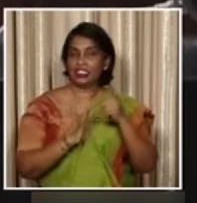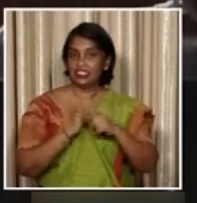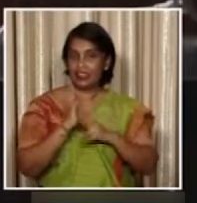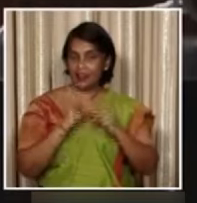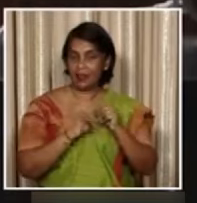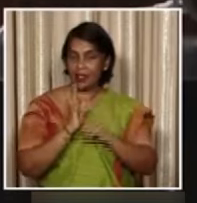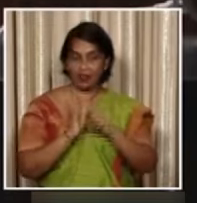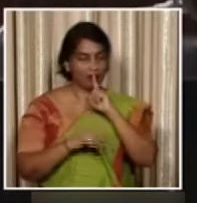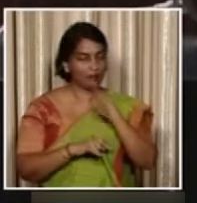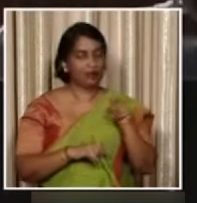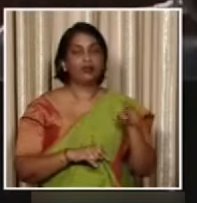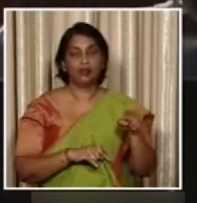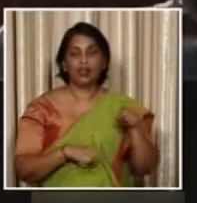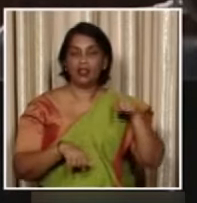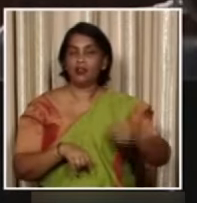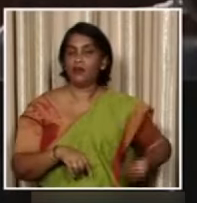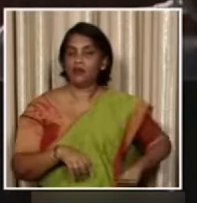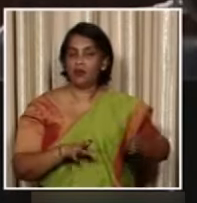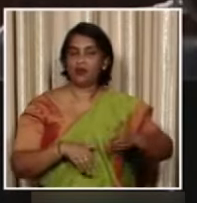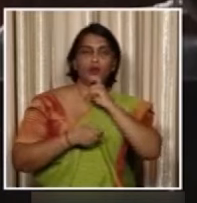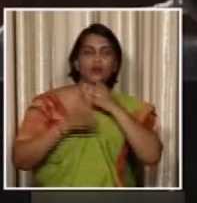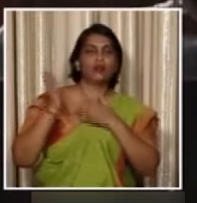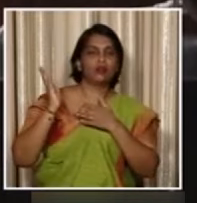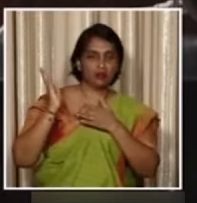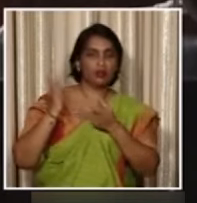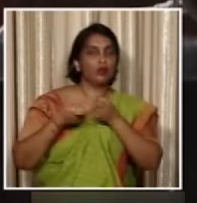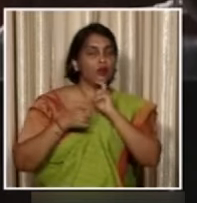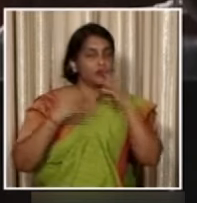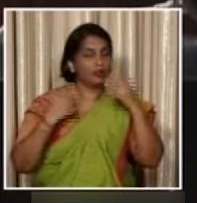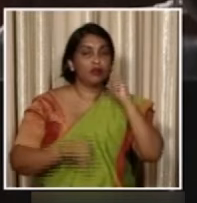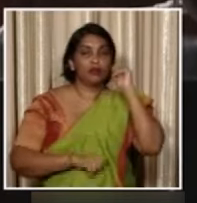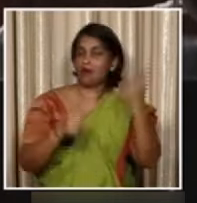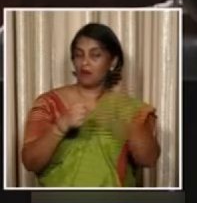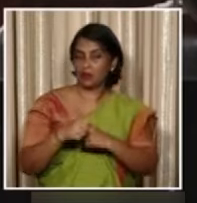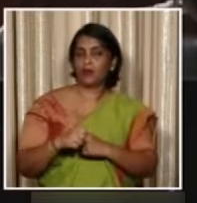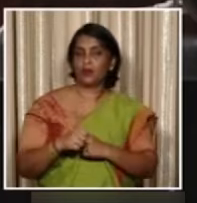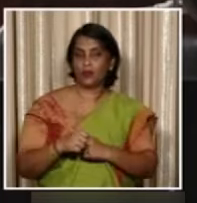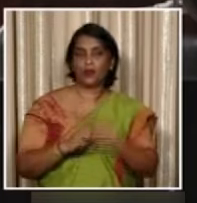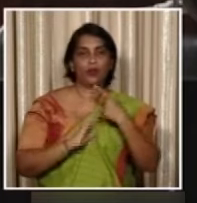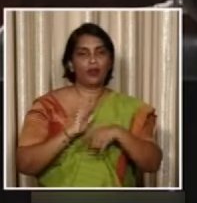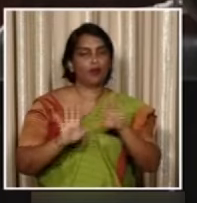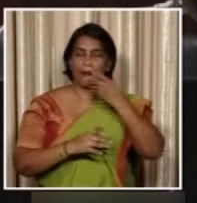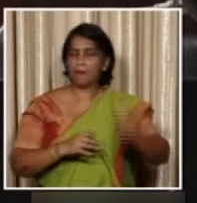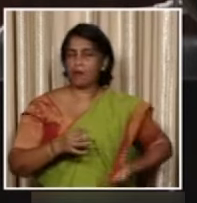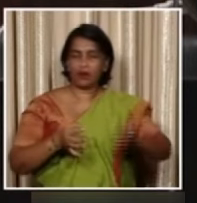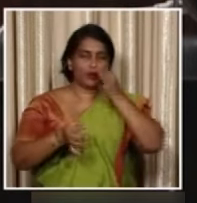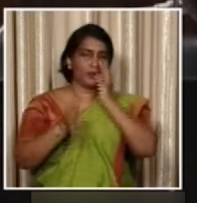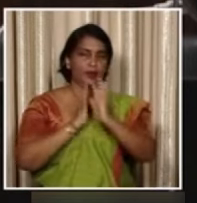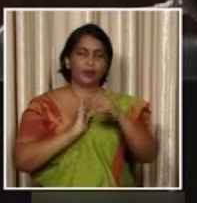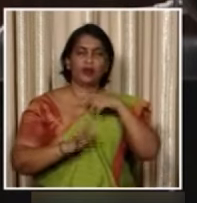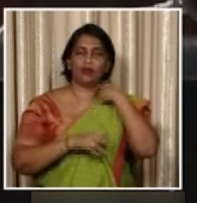කරන ආකාරයටම. අන්න අද බංගලිදේශ මහපාරේ නඩුවානවා. නඩුවාලා මිනිස්සු මරා දානවා. රටම අරාජික වෙලා,